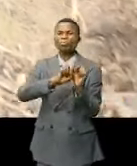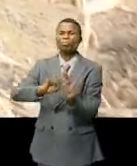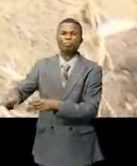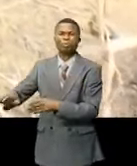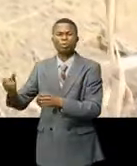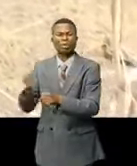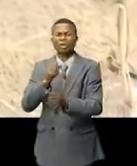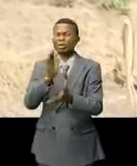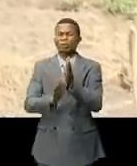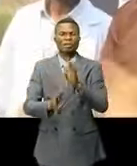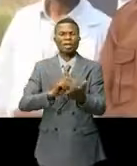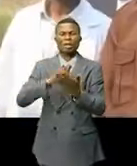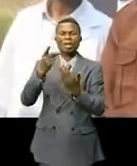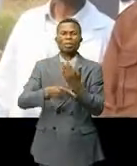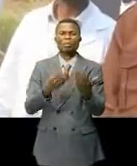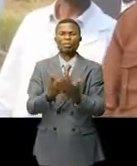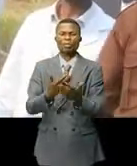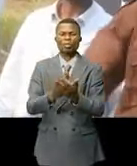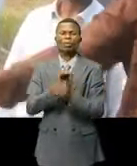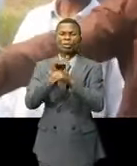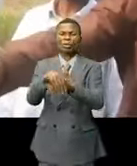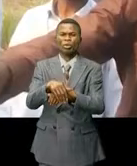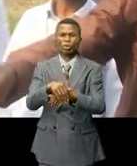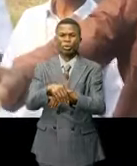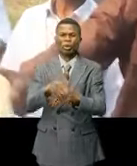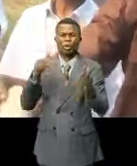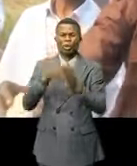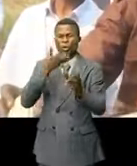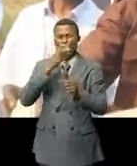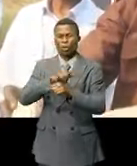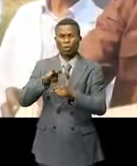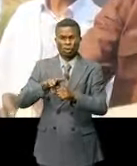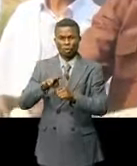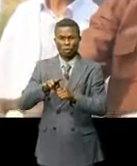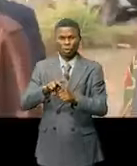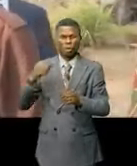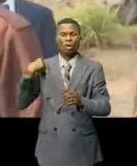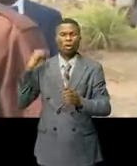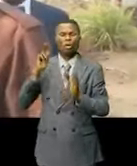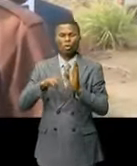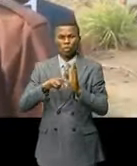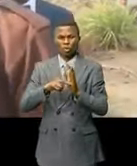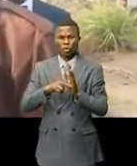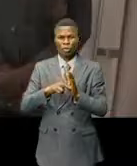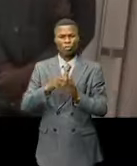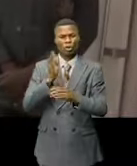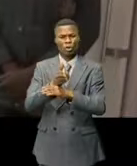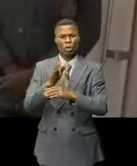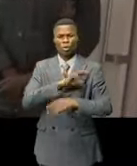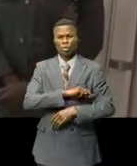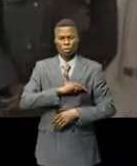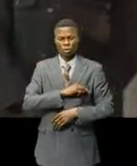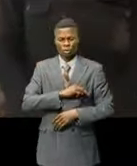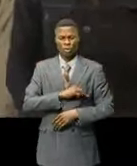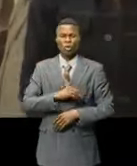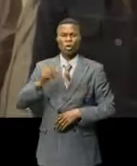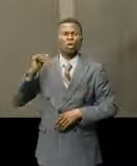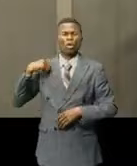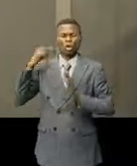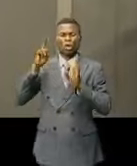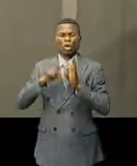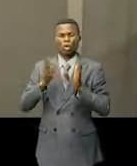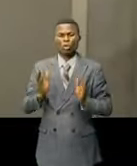cadre du programme agricole d'urgence et d'intervention post-Covid-19 grâce à l'appui du gouvernement. À la causerie morale, le gouverneur Mpeti-Mpeti a joué